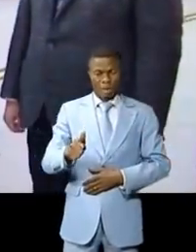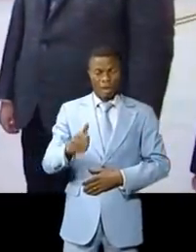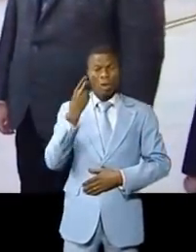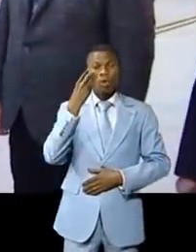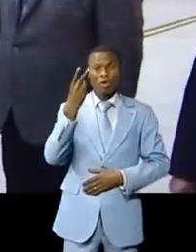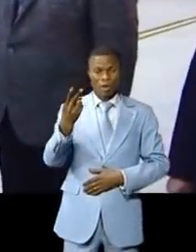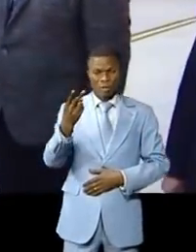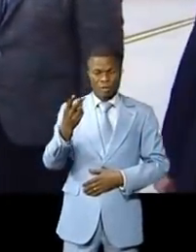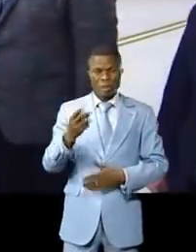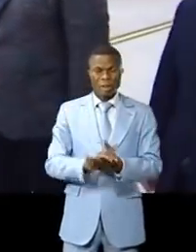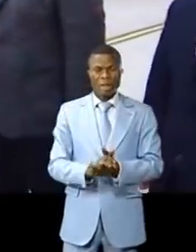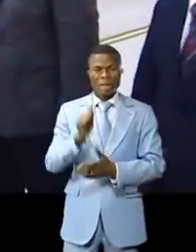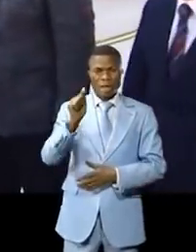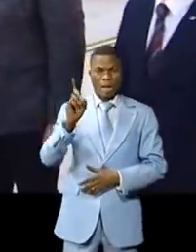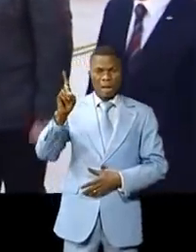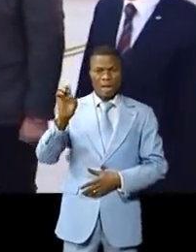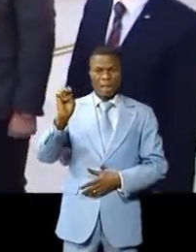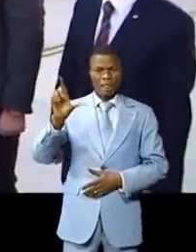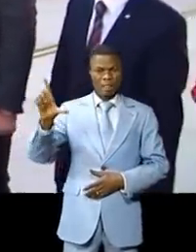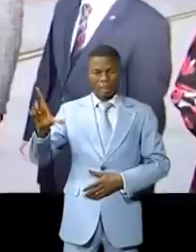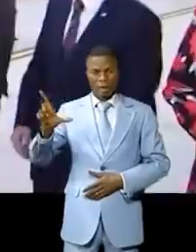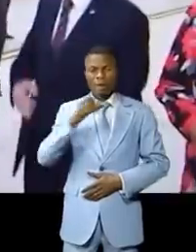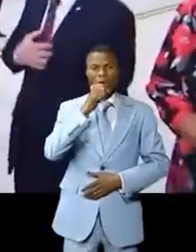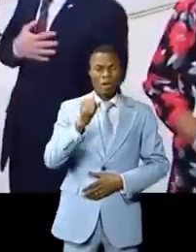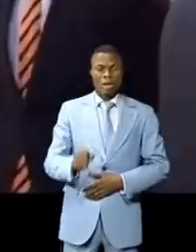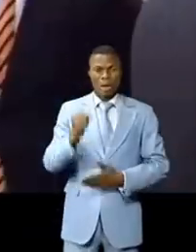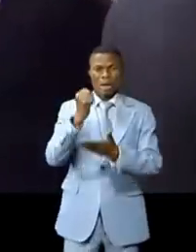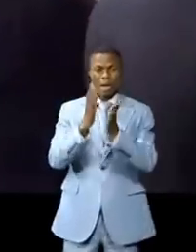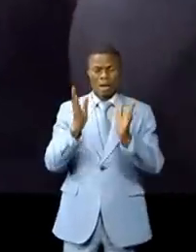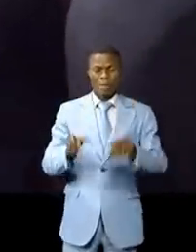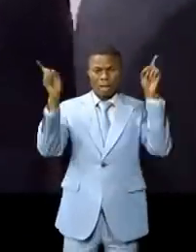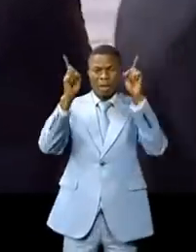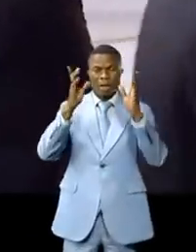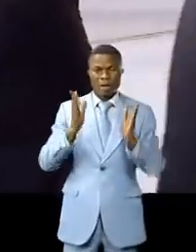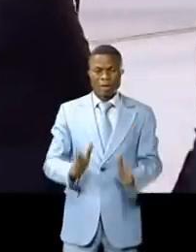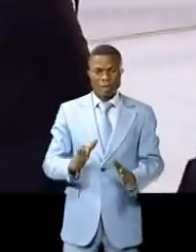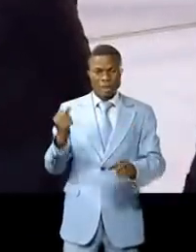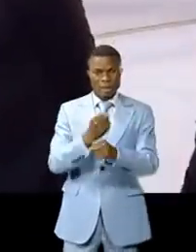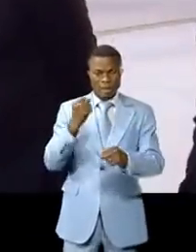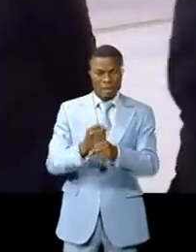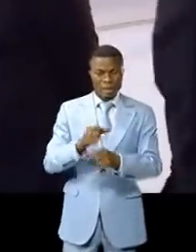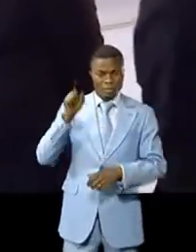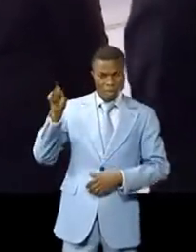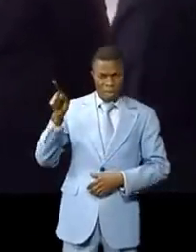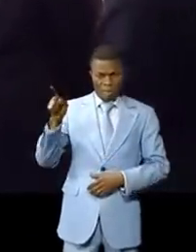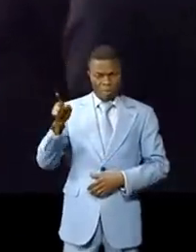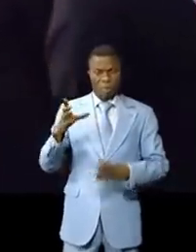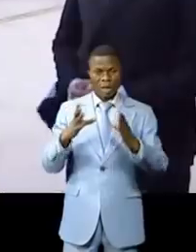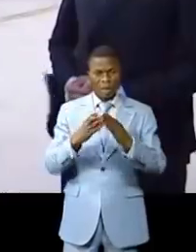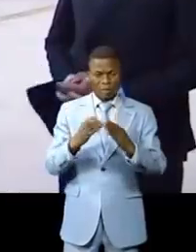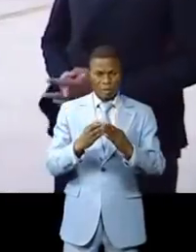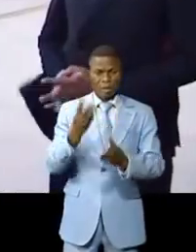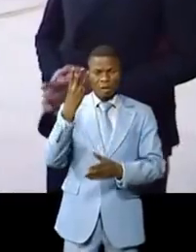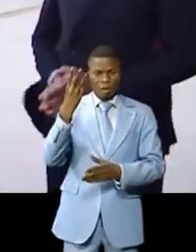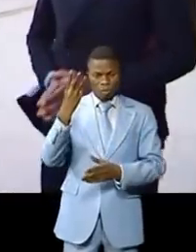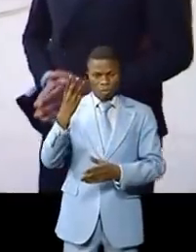le Djiboutien Aden Adilahi, doyen des ambassadeurs africains en poste à Ankara, accompagné de